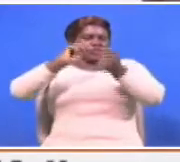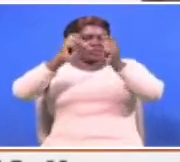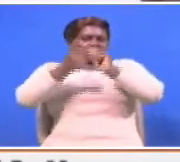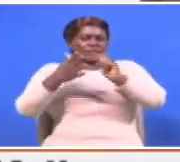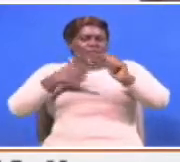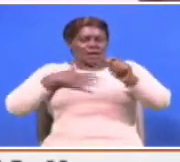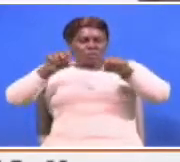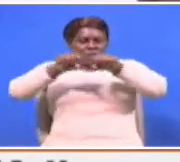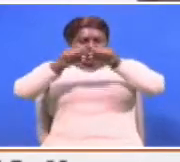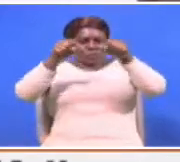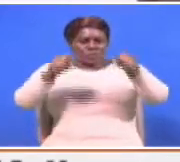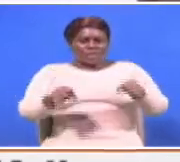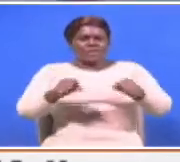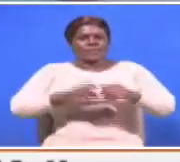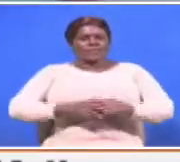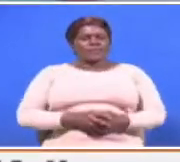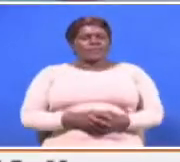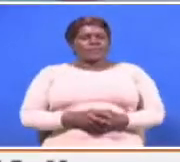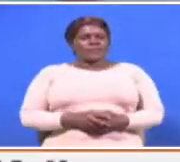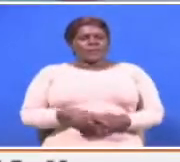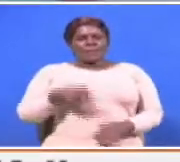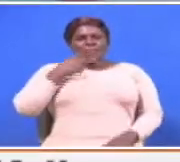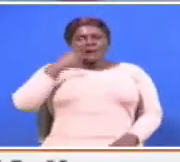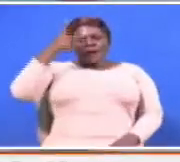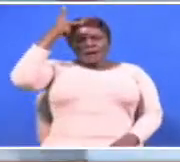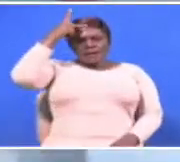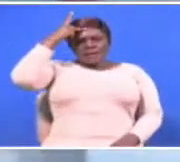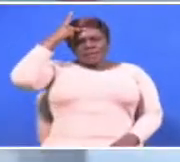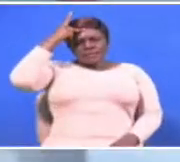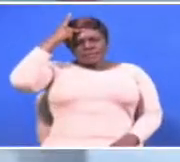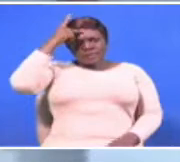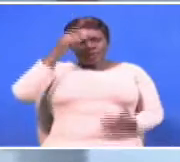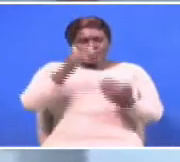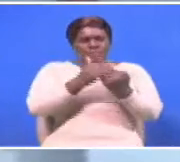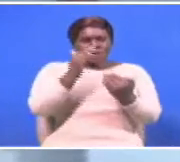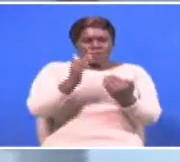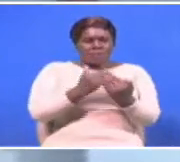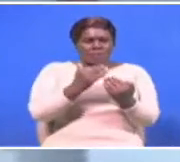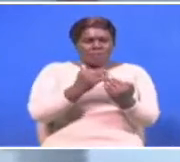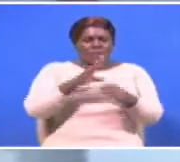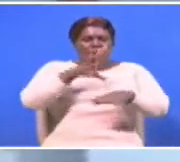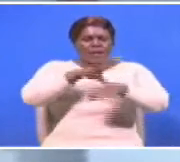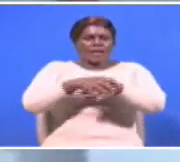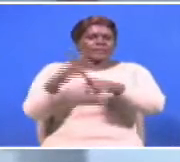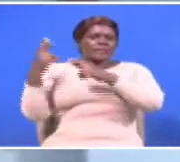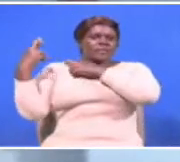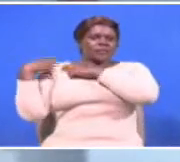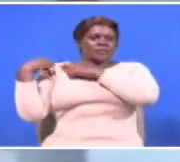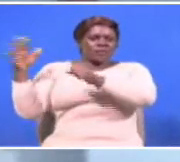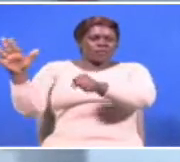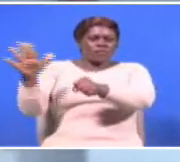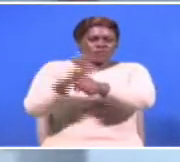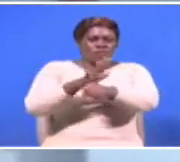our society. Wazazi na walezi umetakiwa kuchukua majukumu yao kiukamilifu kwa usalama.